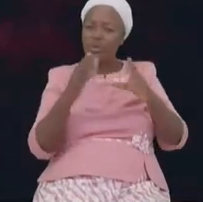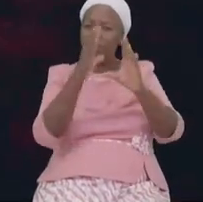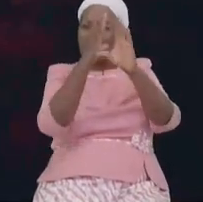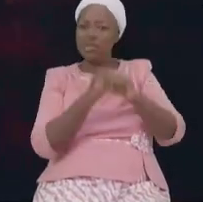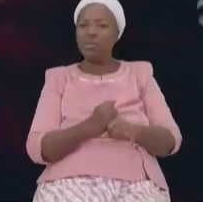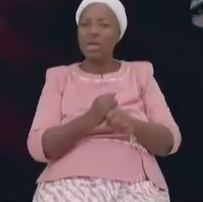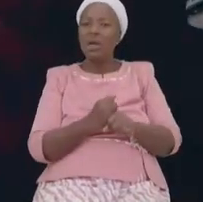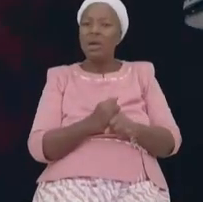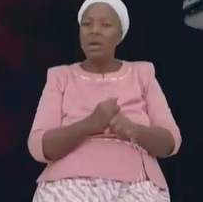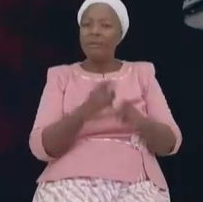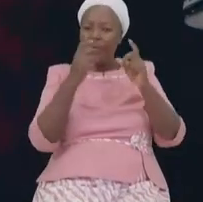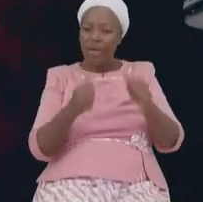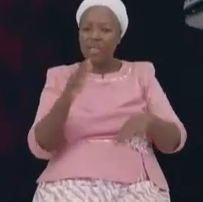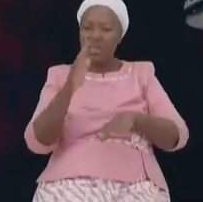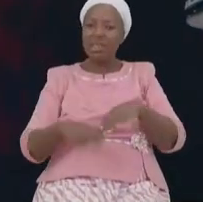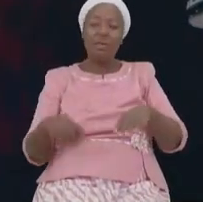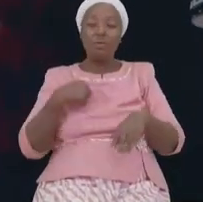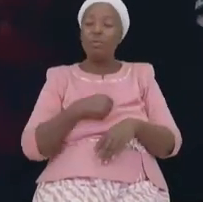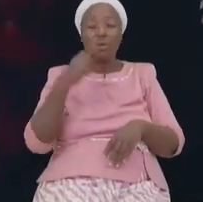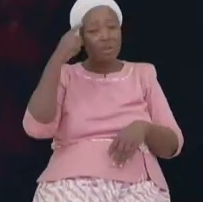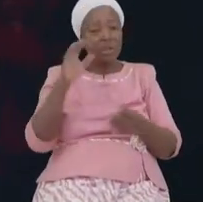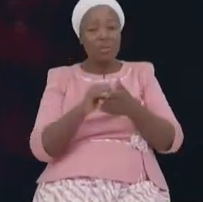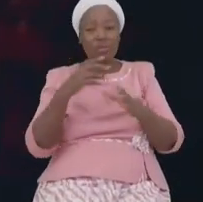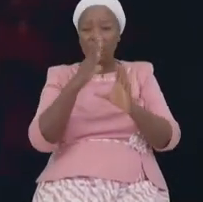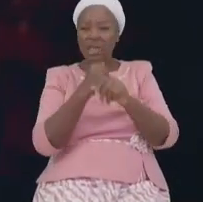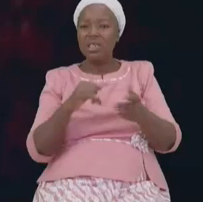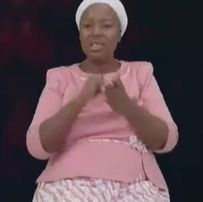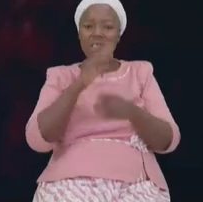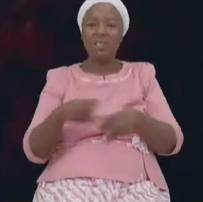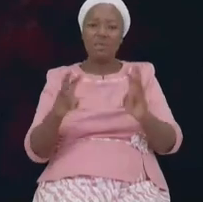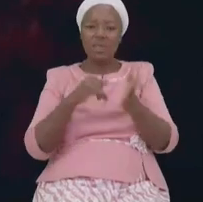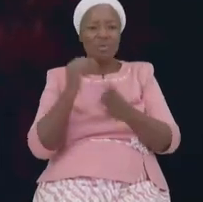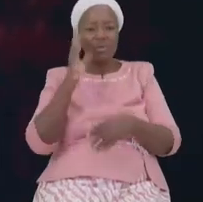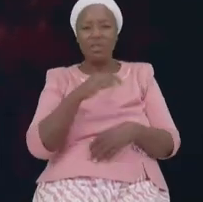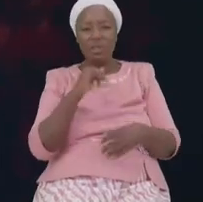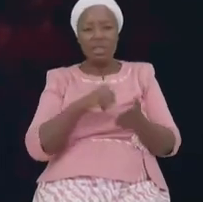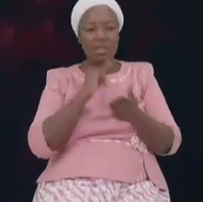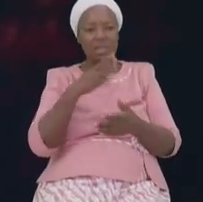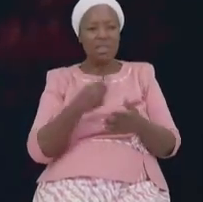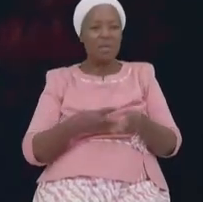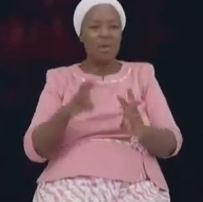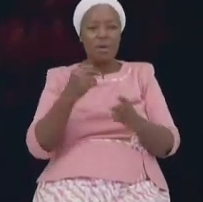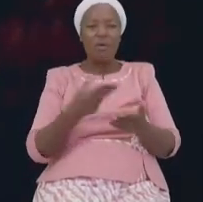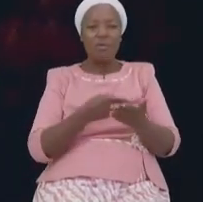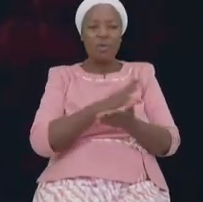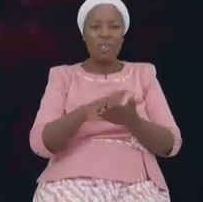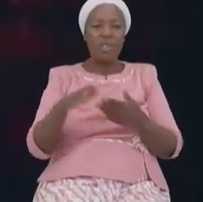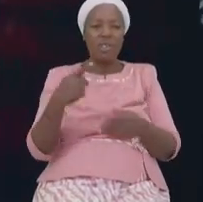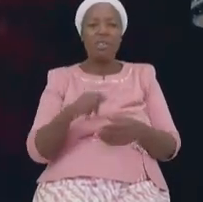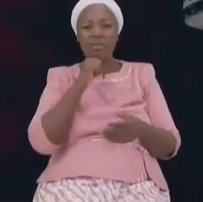C'est la route. Il dit ce qu'on appellera la voie de la sainteté. Nul impur n'y passera. Elle